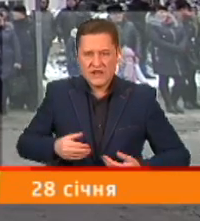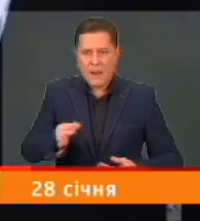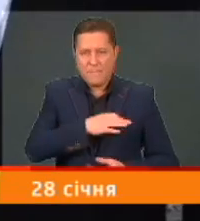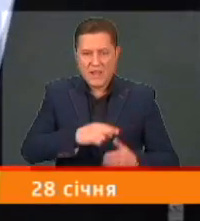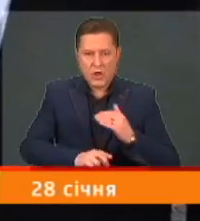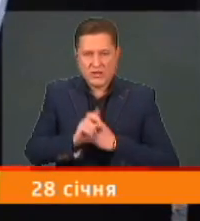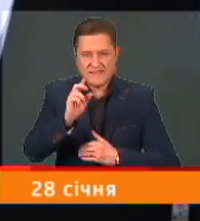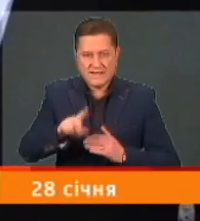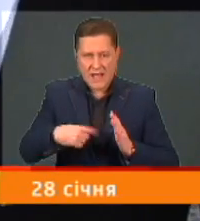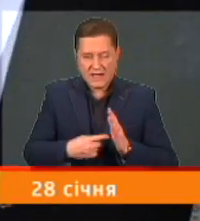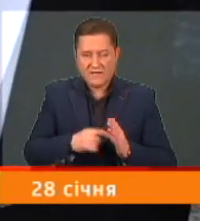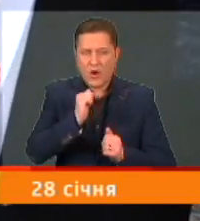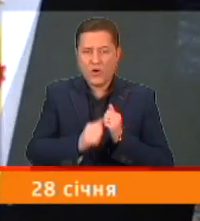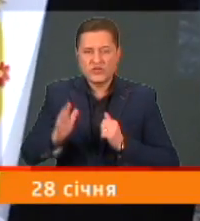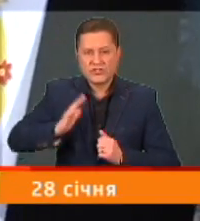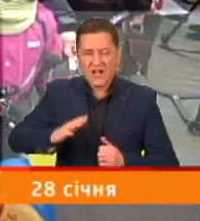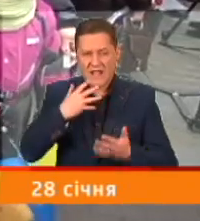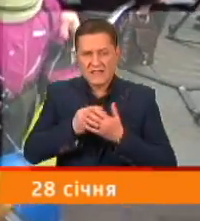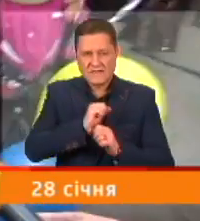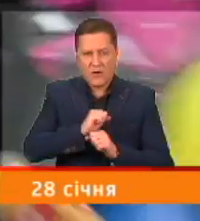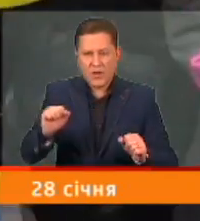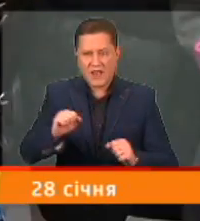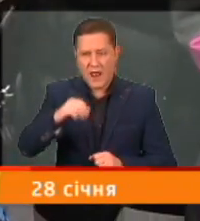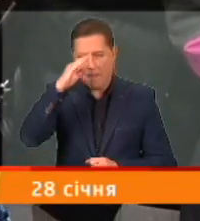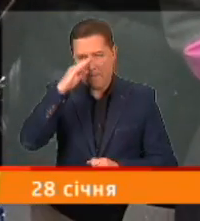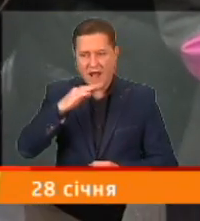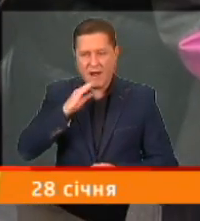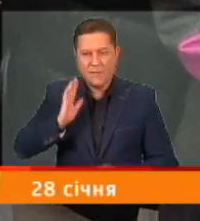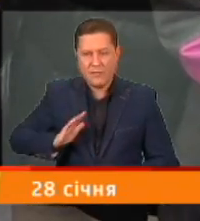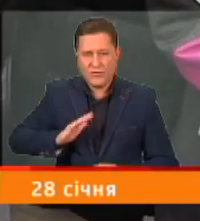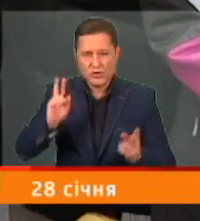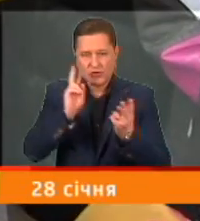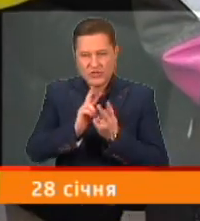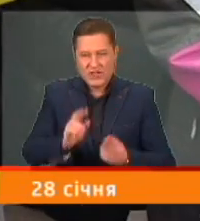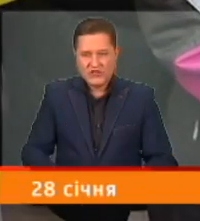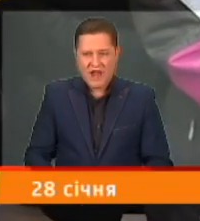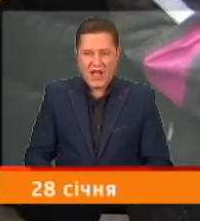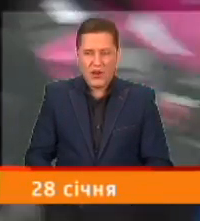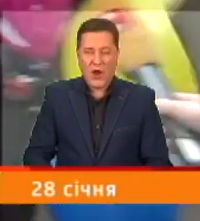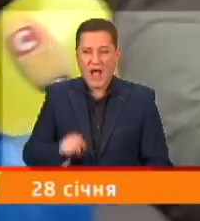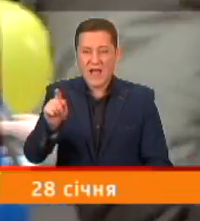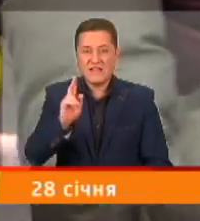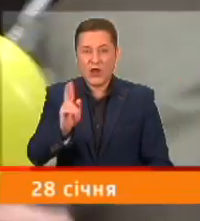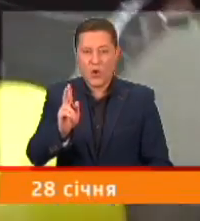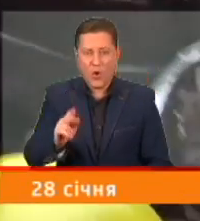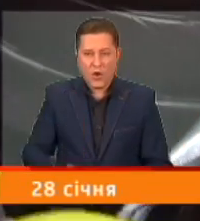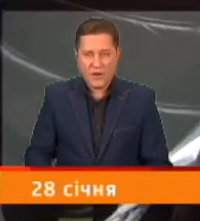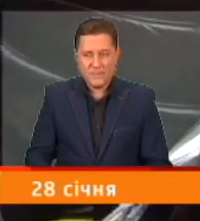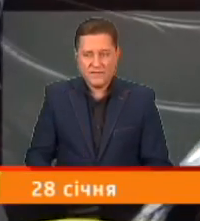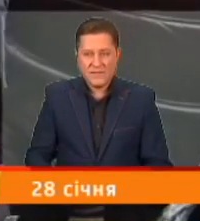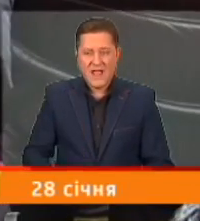церкви. Кожен чекає на свого героя. Папу зустрічаю. А ти кого?